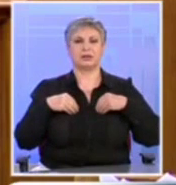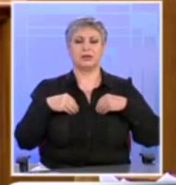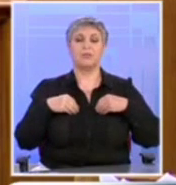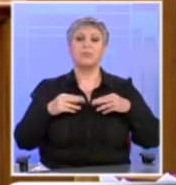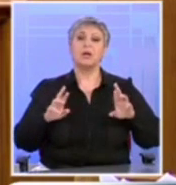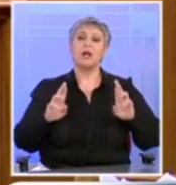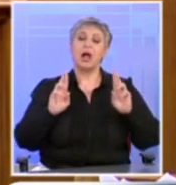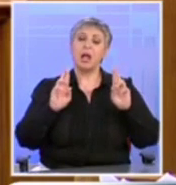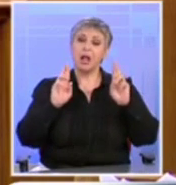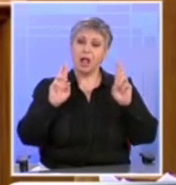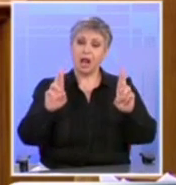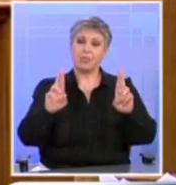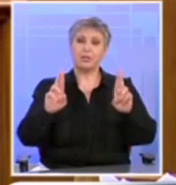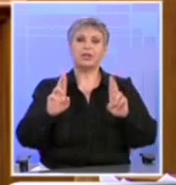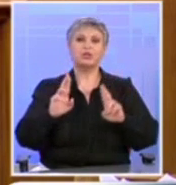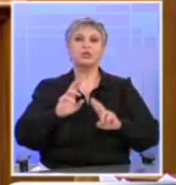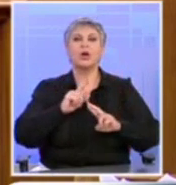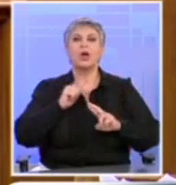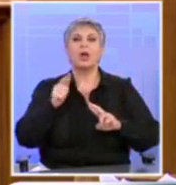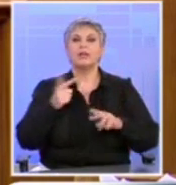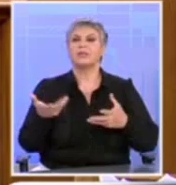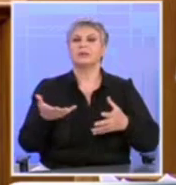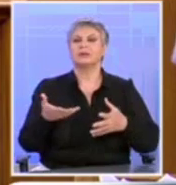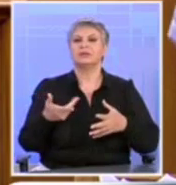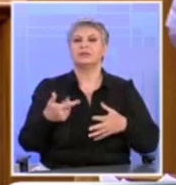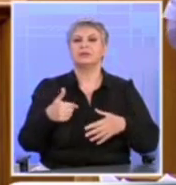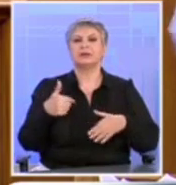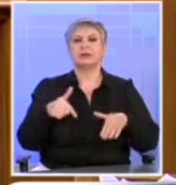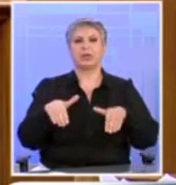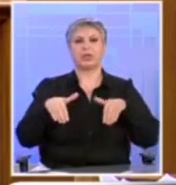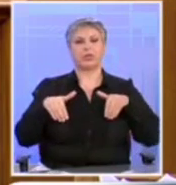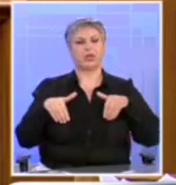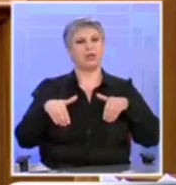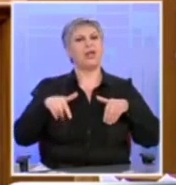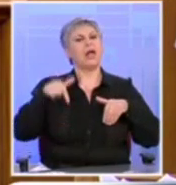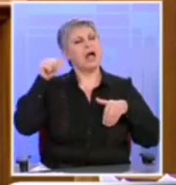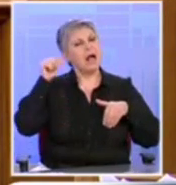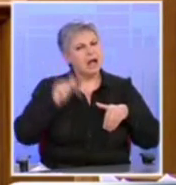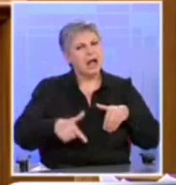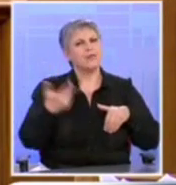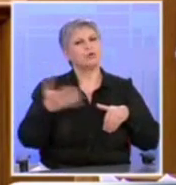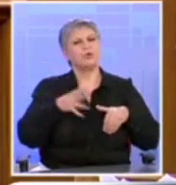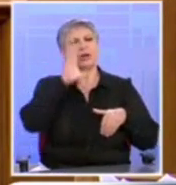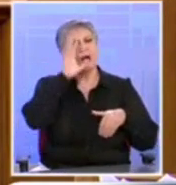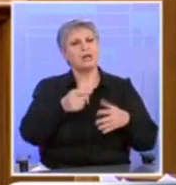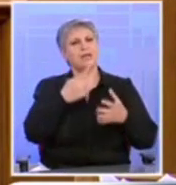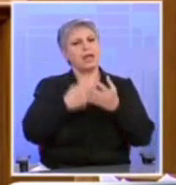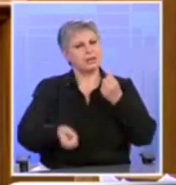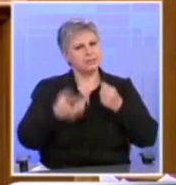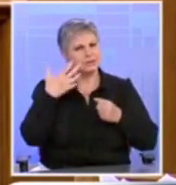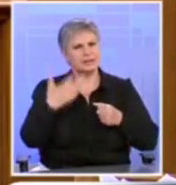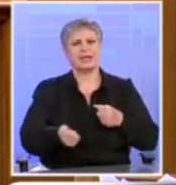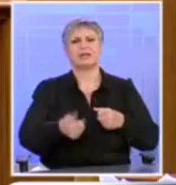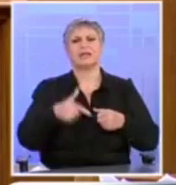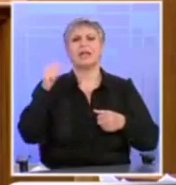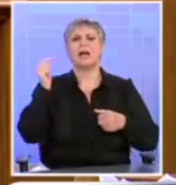ξανά και δεν θα πιστεχωρήσει, έστω και αυτή η λειψή, έστω και αυτή η ανισότιμη, έστω και αυτή η κουτσουρεμένη